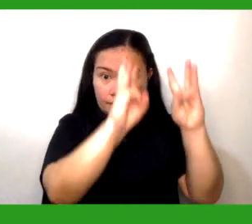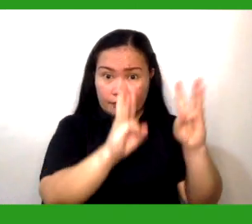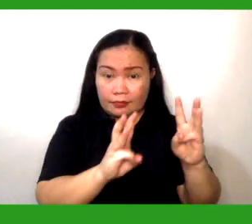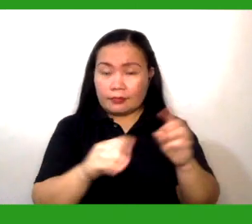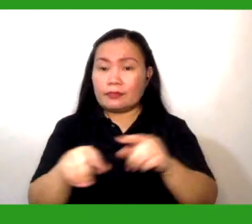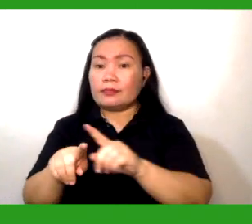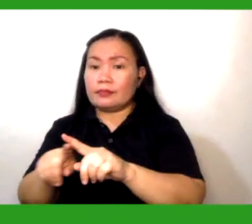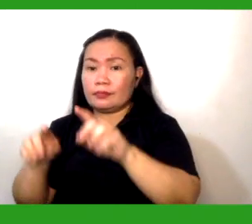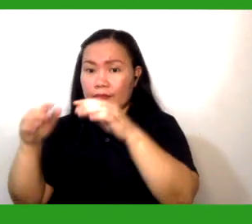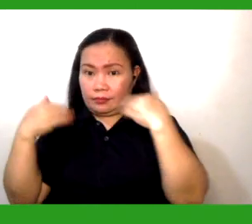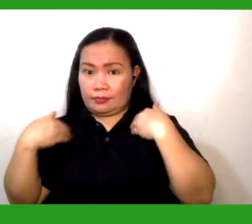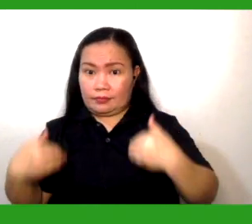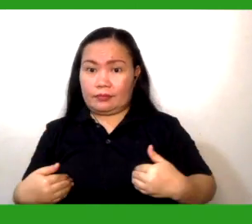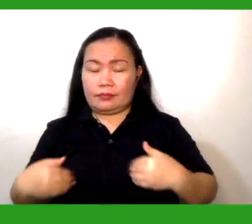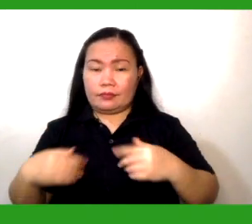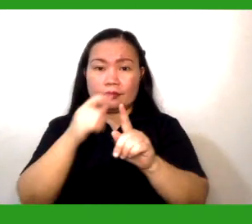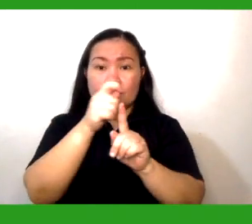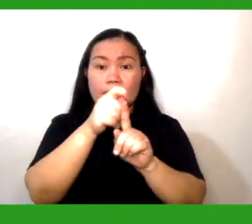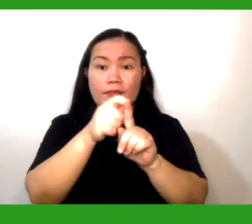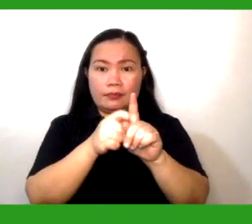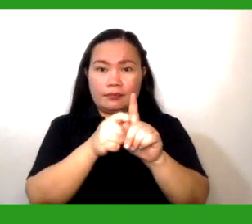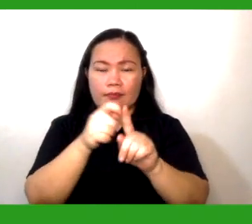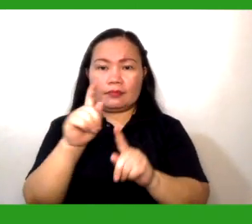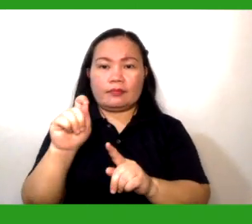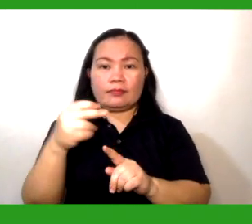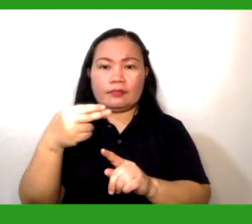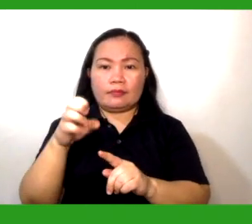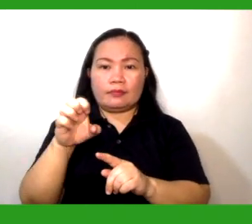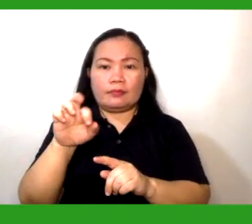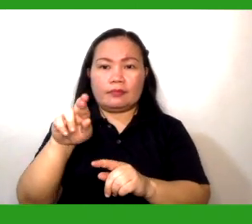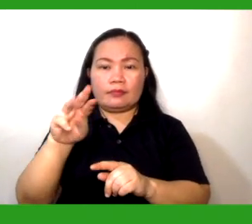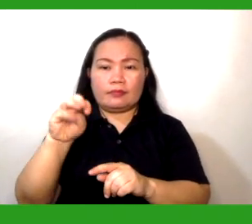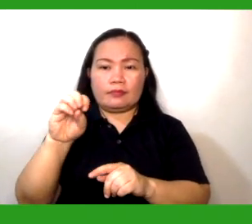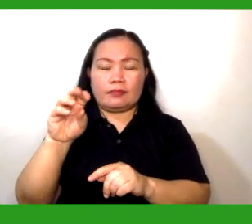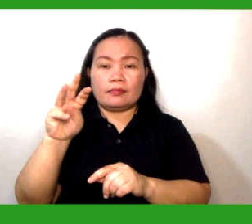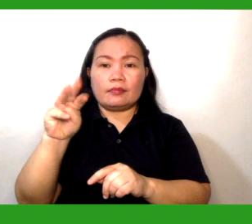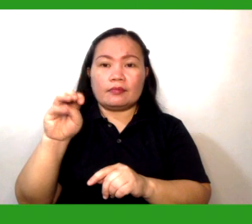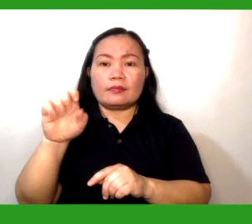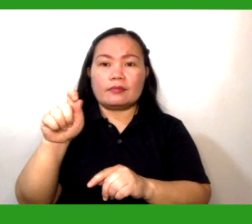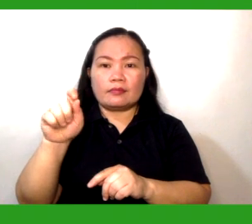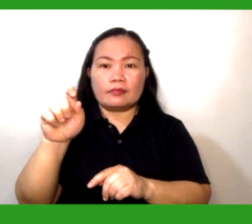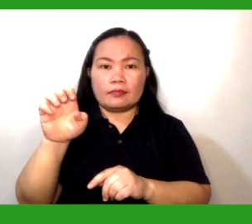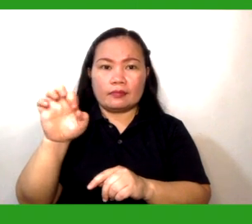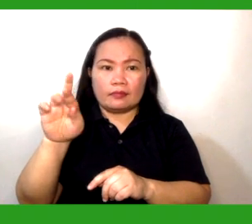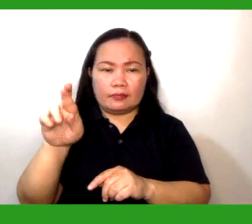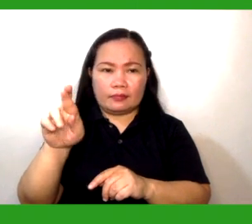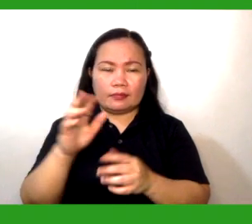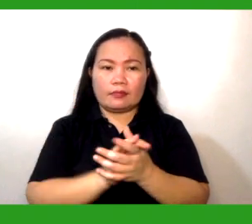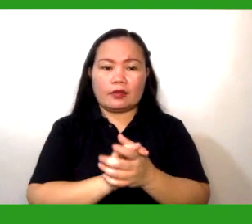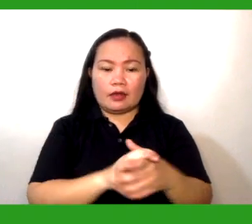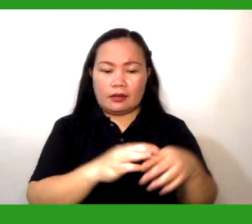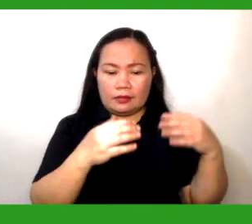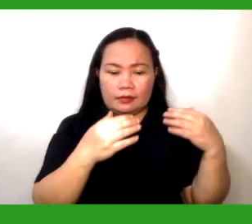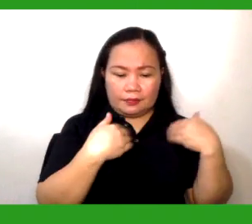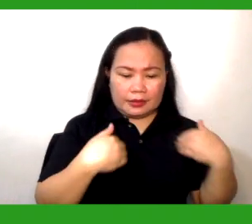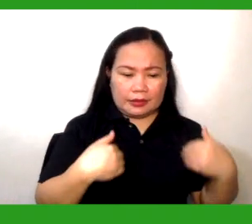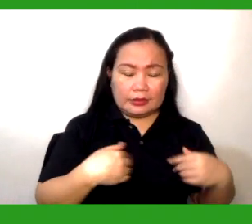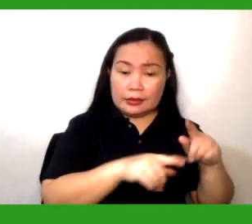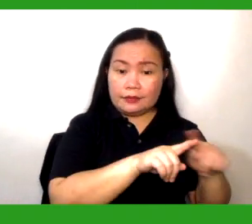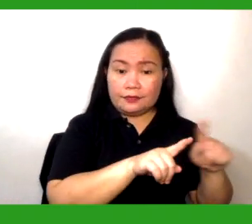So, magkaiba po ang ginagamit natin na thermometer when we are getting the temperature of the body